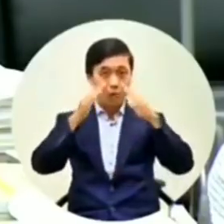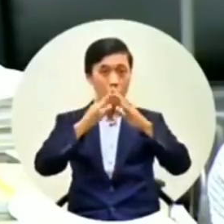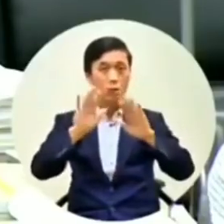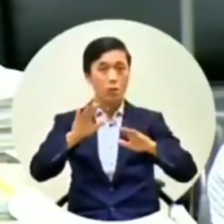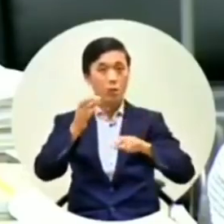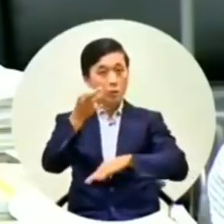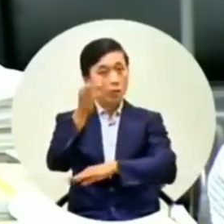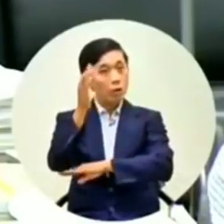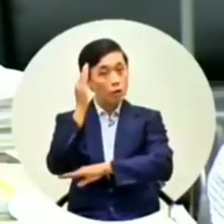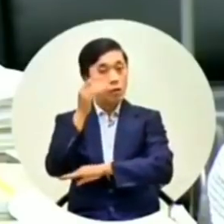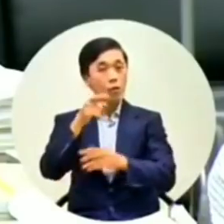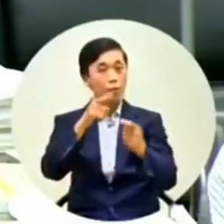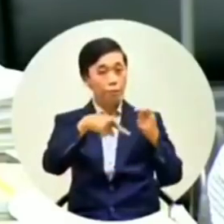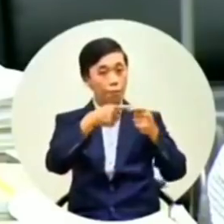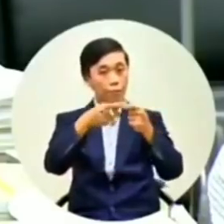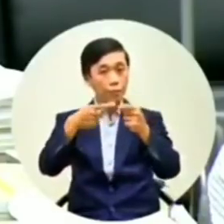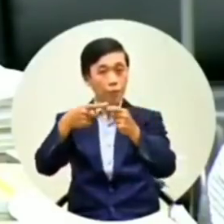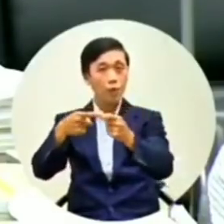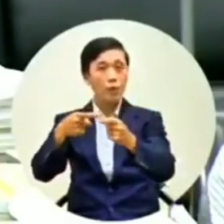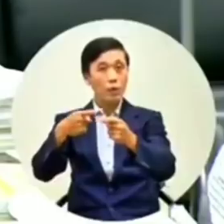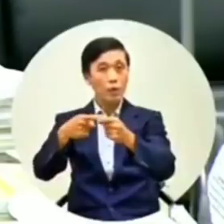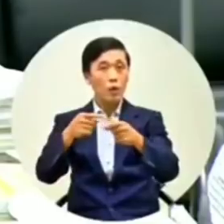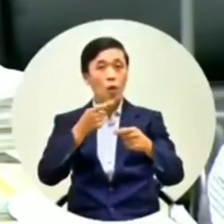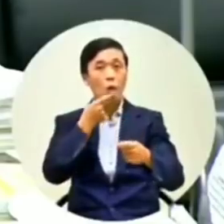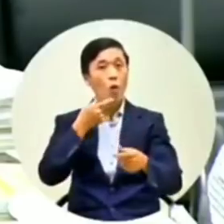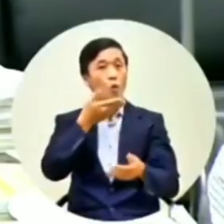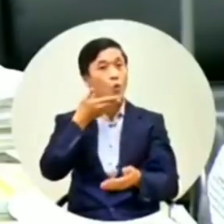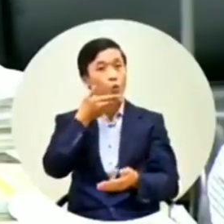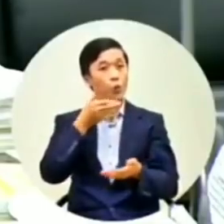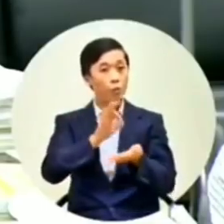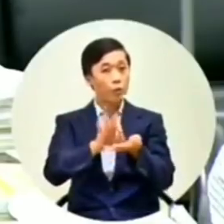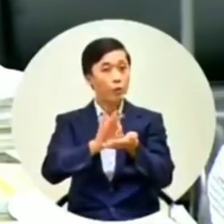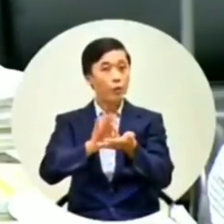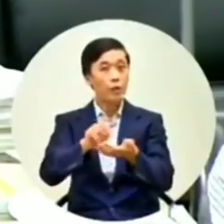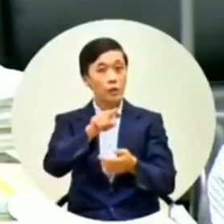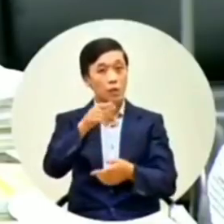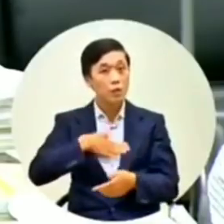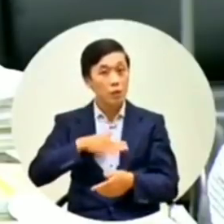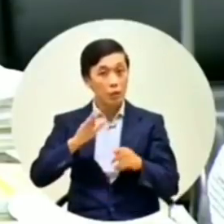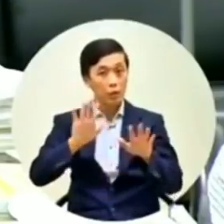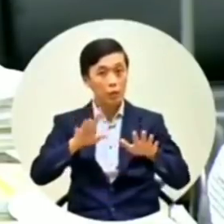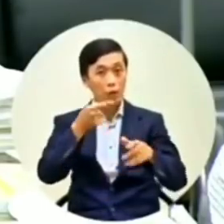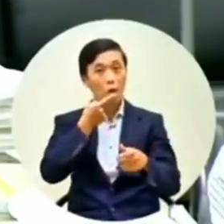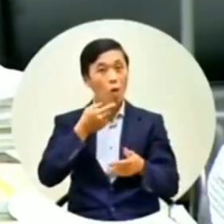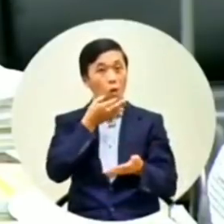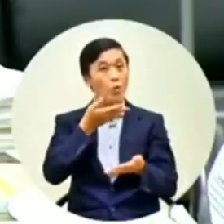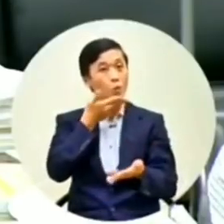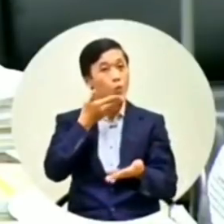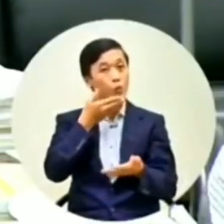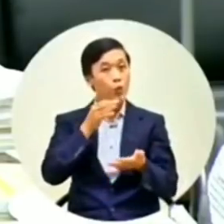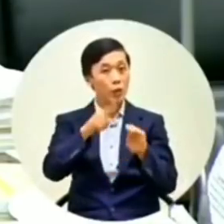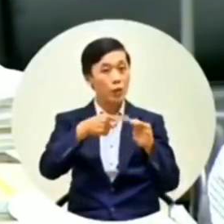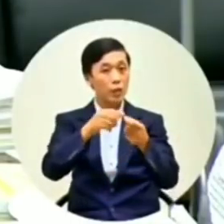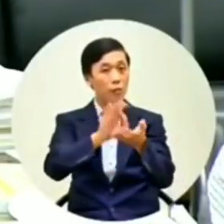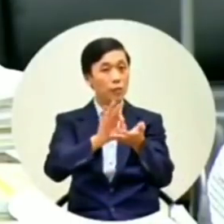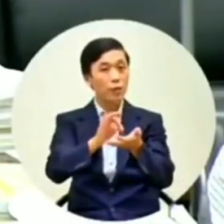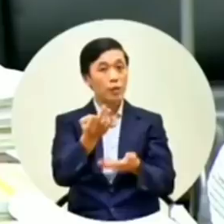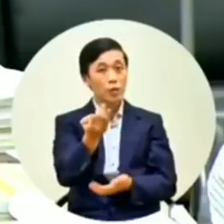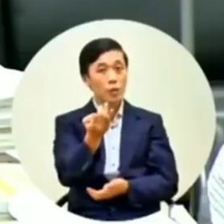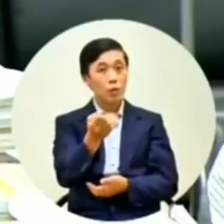财政啊，每一年的债务利息啊，市长，你刚知影，咱即摆债务利息一单爱付偌济？市长，你知